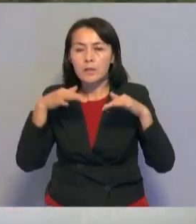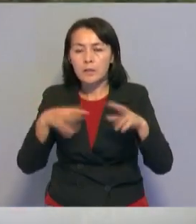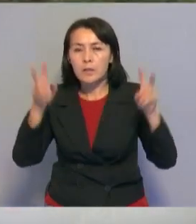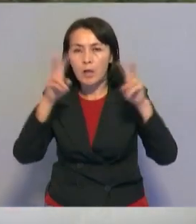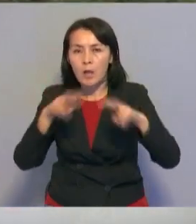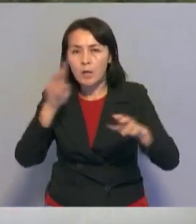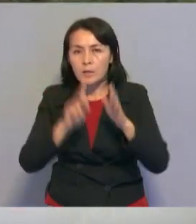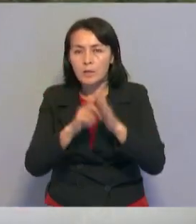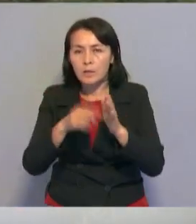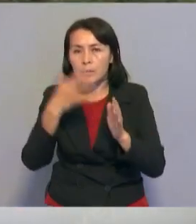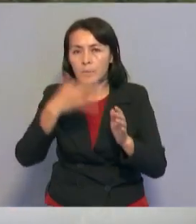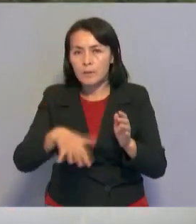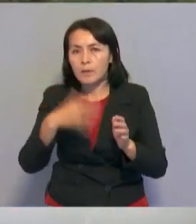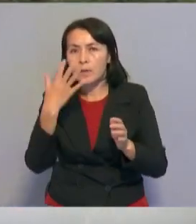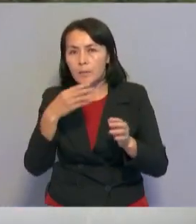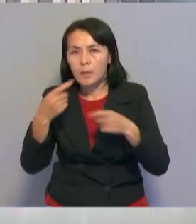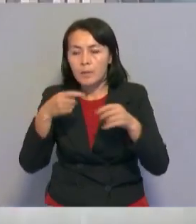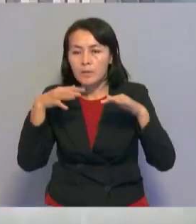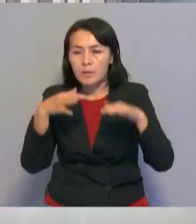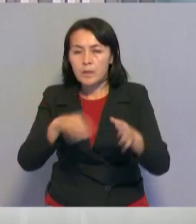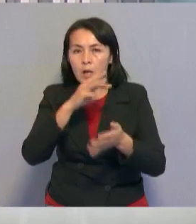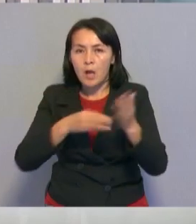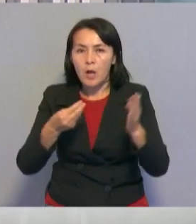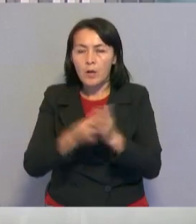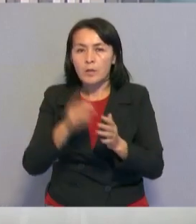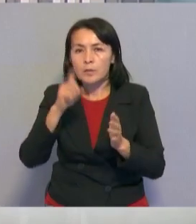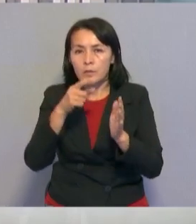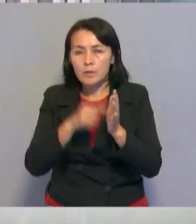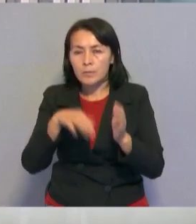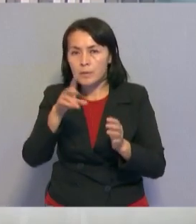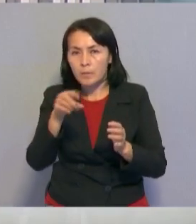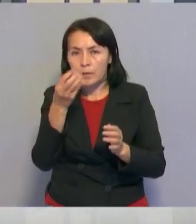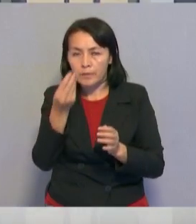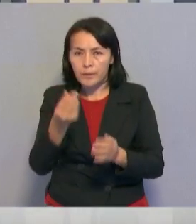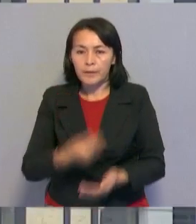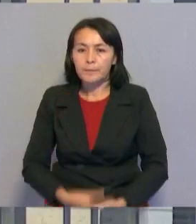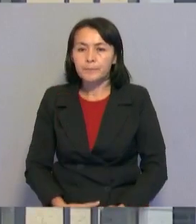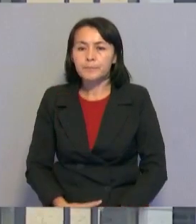проверок возбуждено 55 административных дел и наложено штрафов на сумму 170 миллиардов тенге.